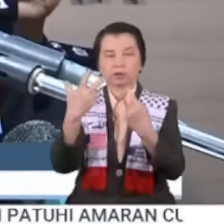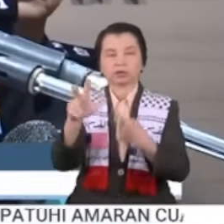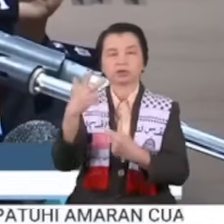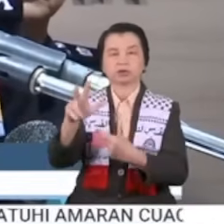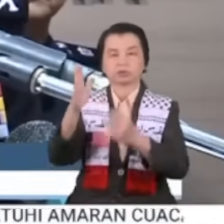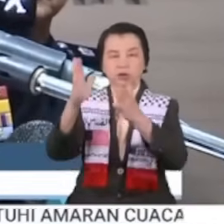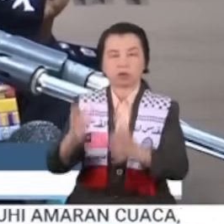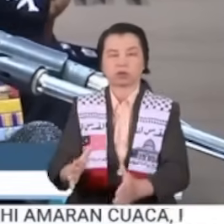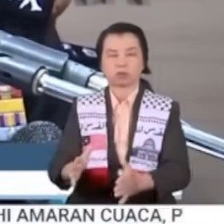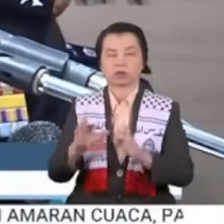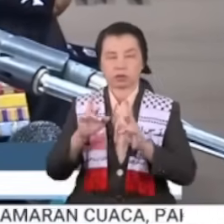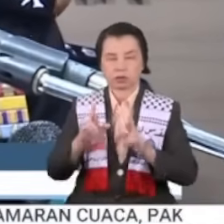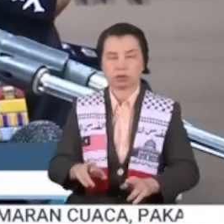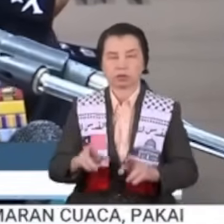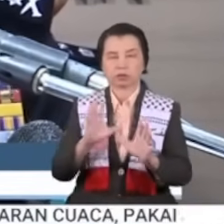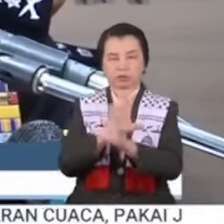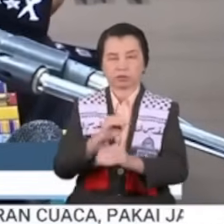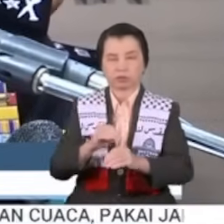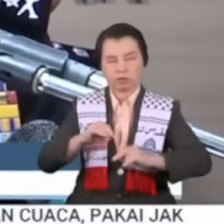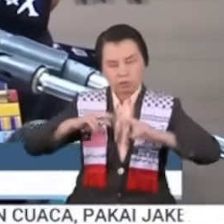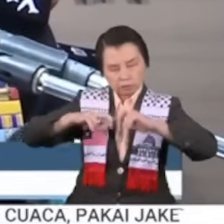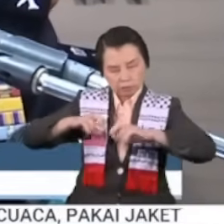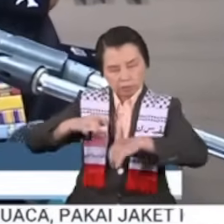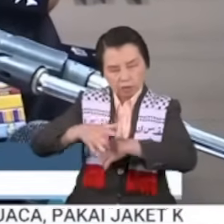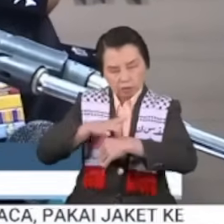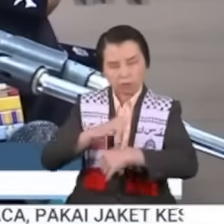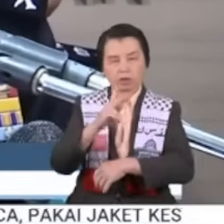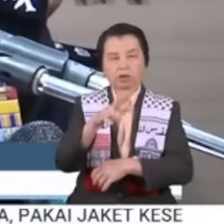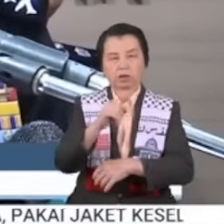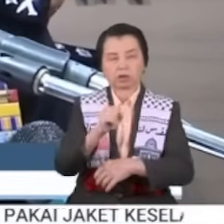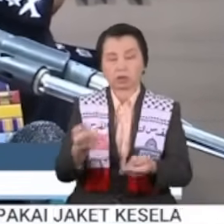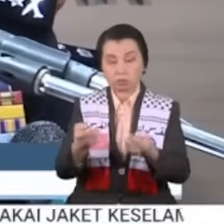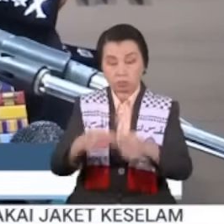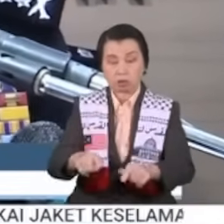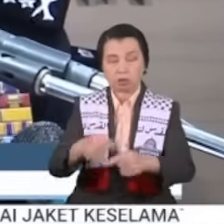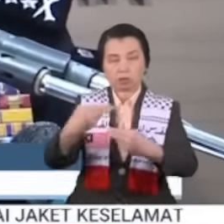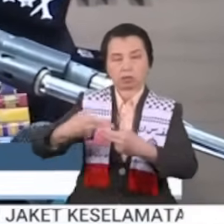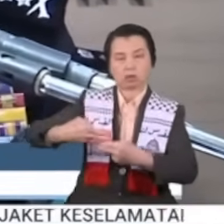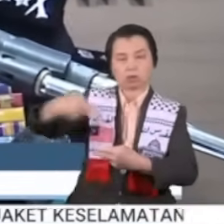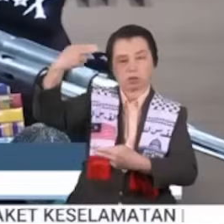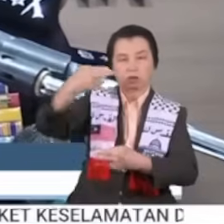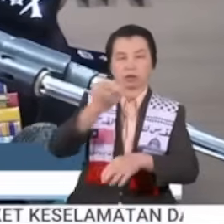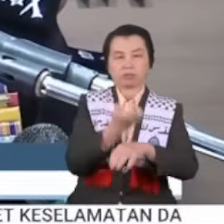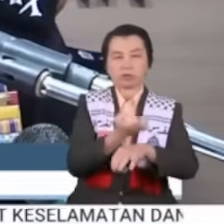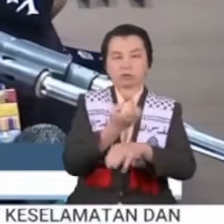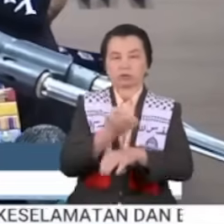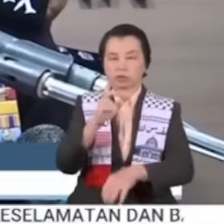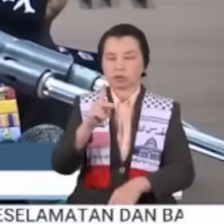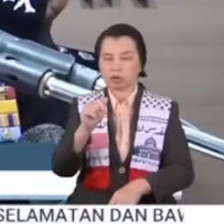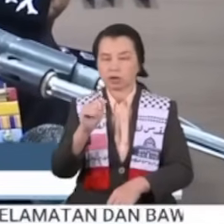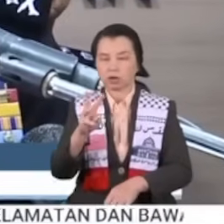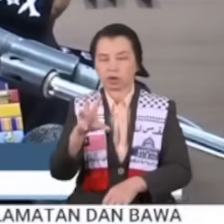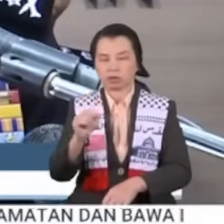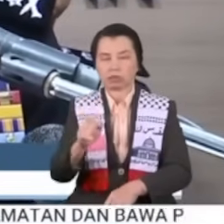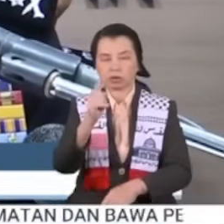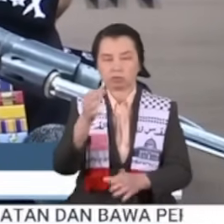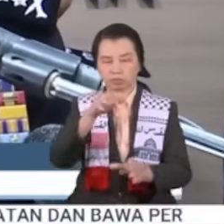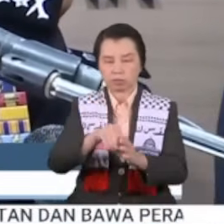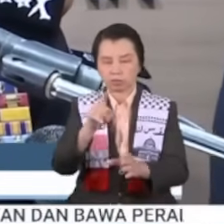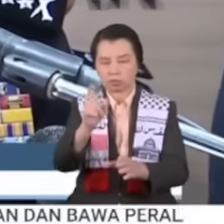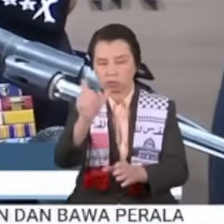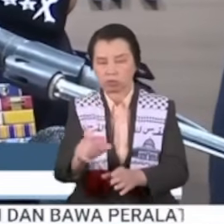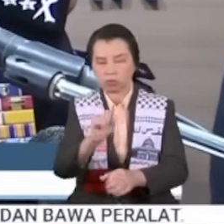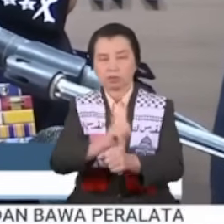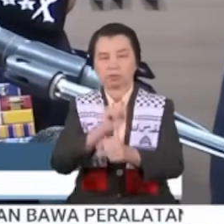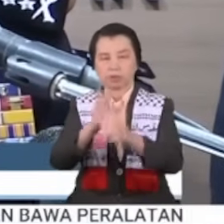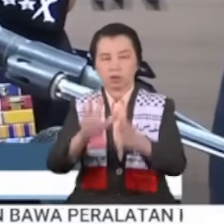suspek warga tempatan menurut siasatan awal kes itu berlaku di hadapan sebuah hotel di Batu kawah melibatkan seorang mangsa pekerja